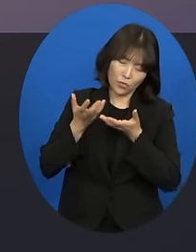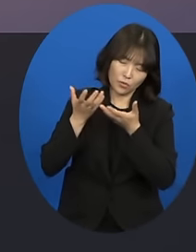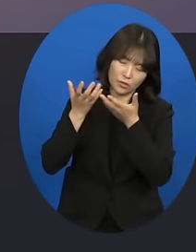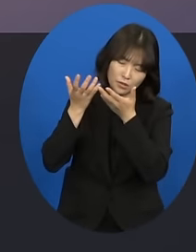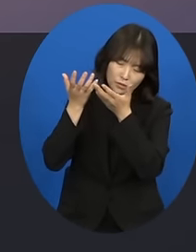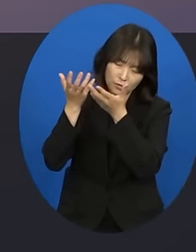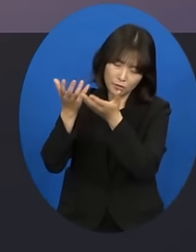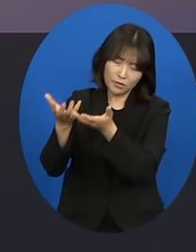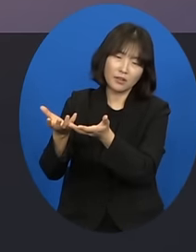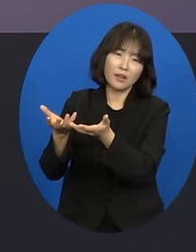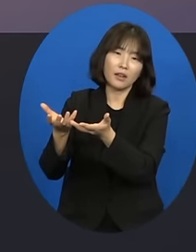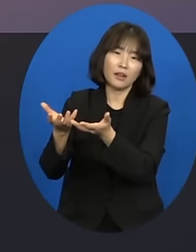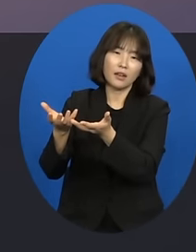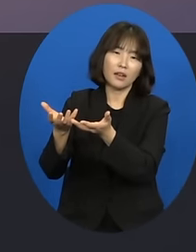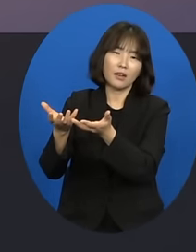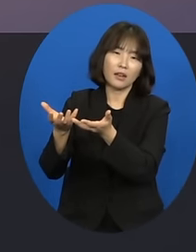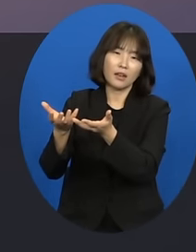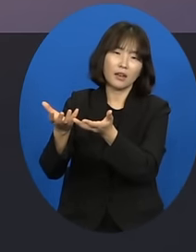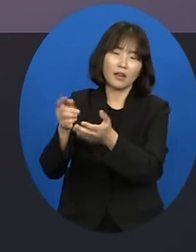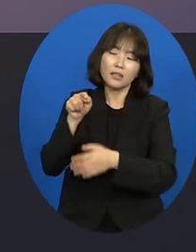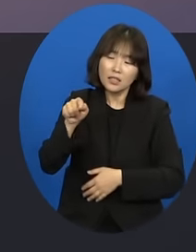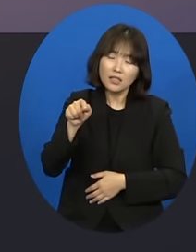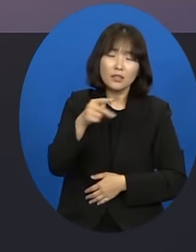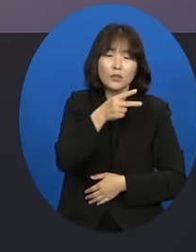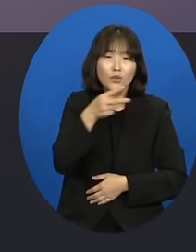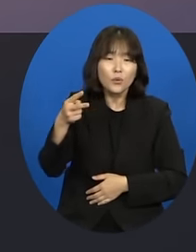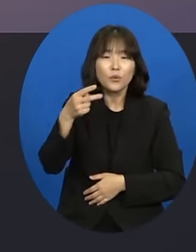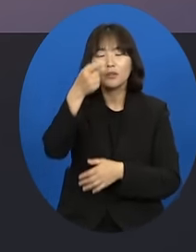쏟아놓으라. 이것이 기도입니다.